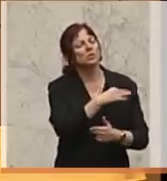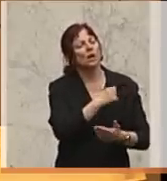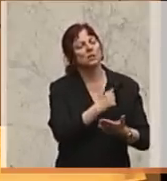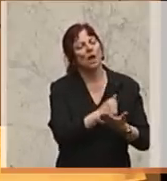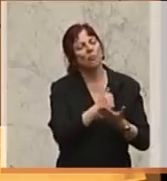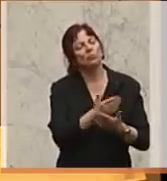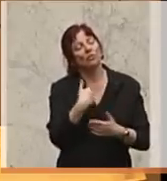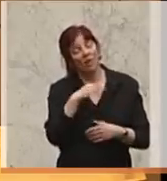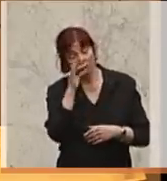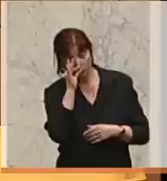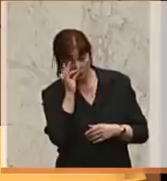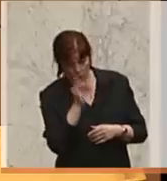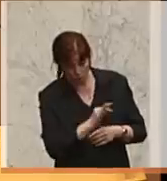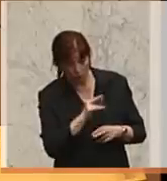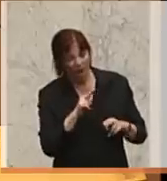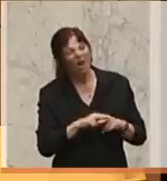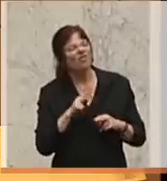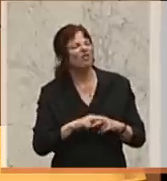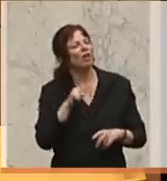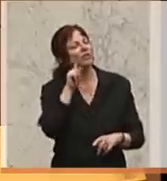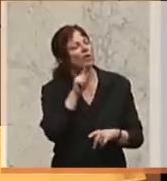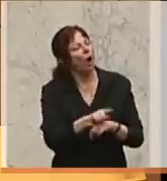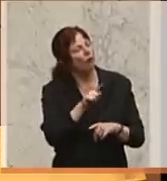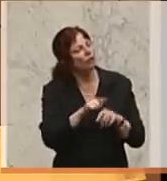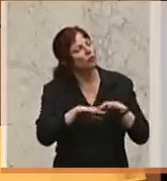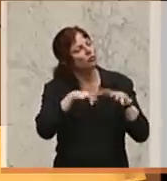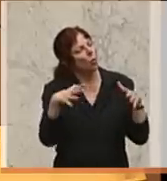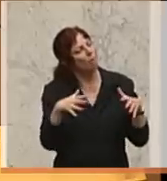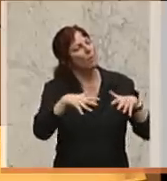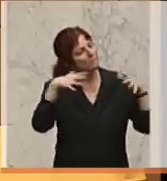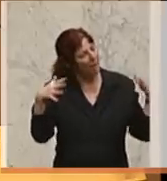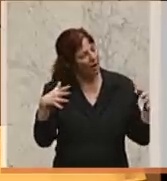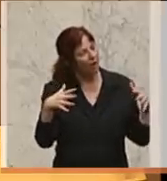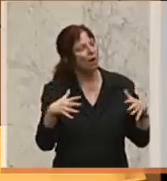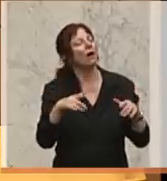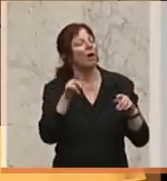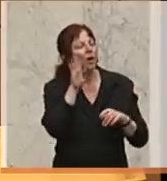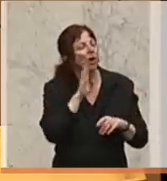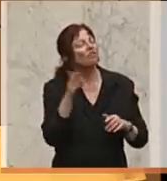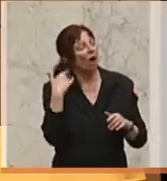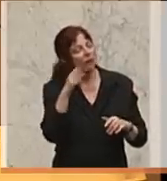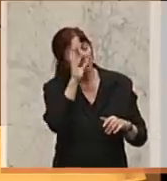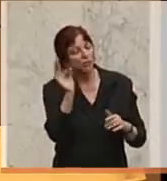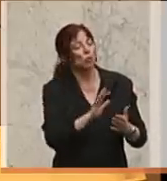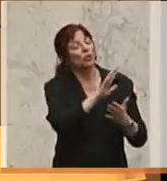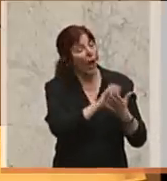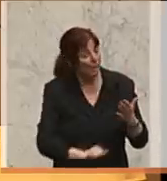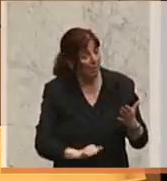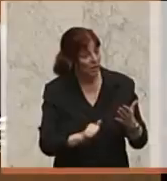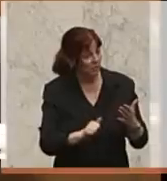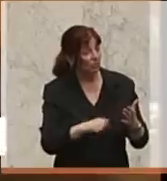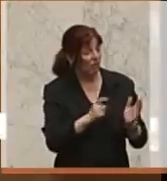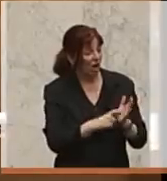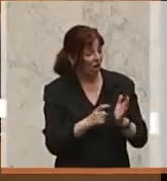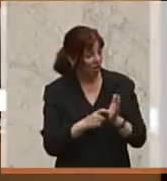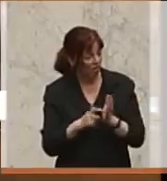bzw. durch Inaussichtstellung wiederholter Aufträge Rabatte zu erzielen. Bitte nach Medium und Konditionen aufgliedern, auch eine relativ klare,